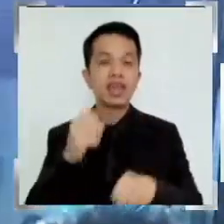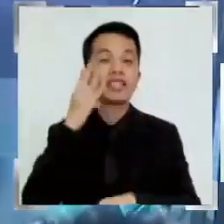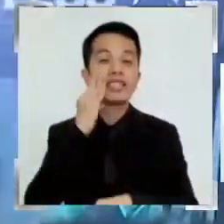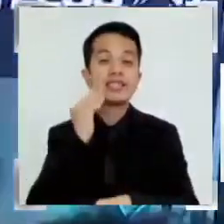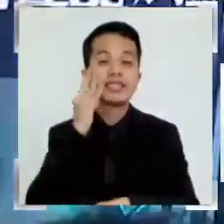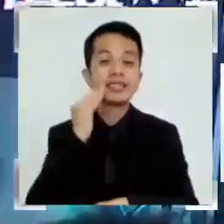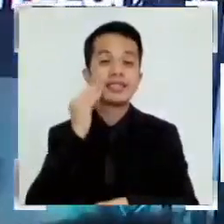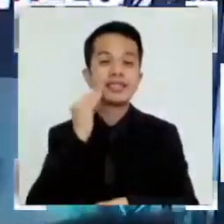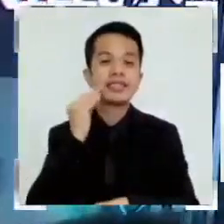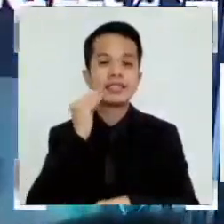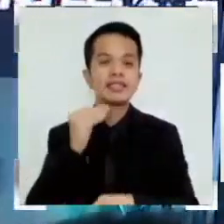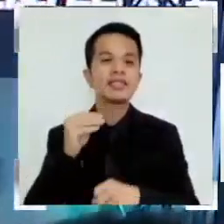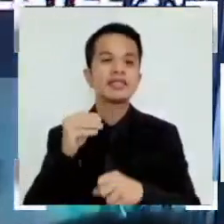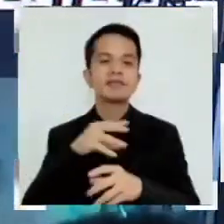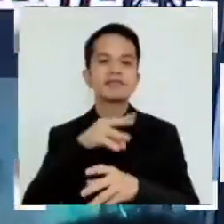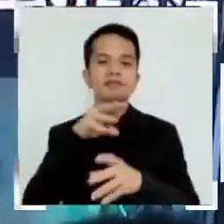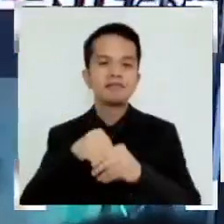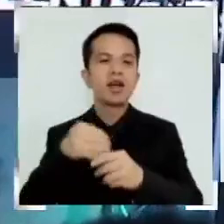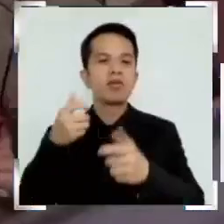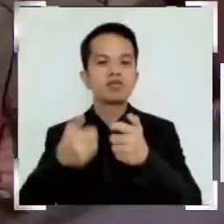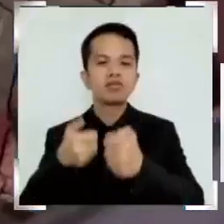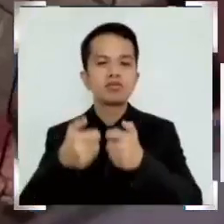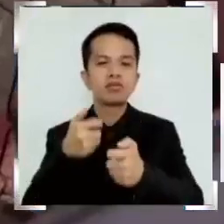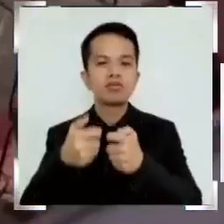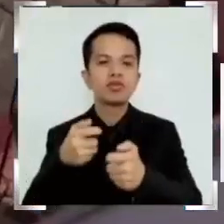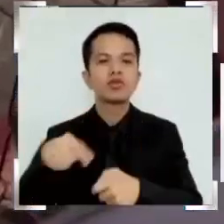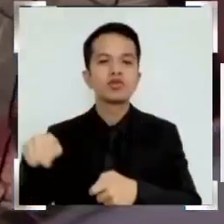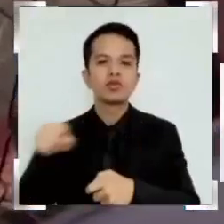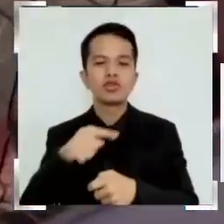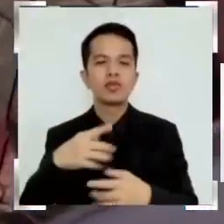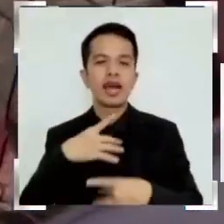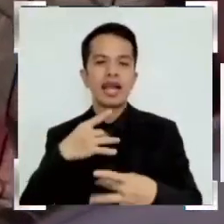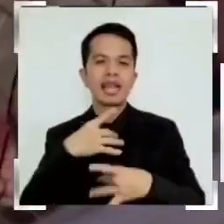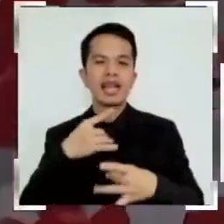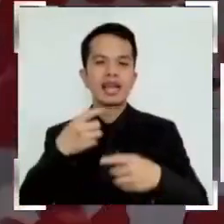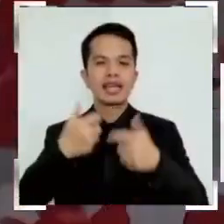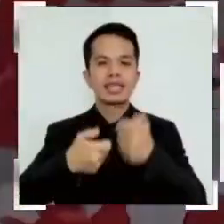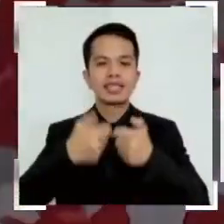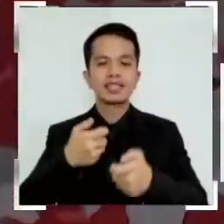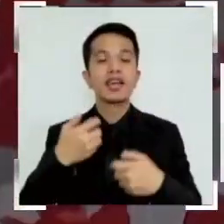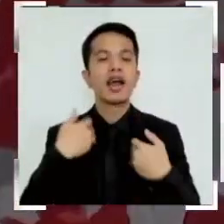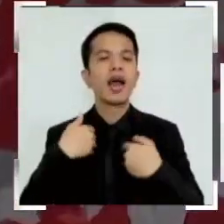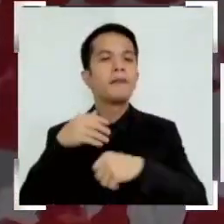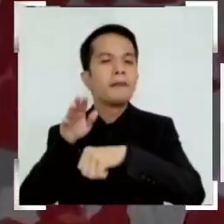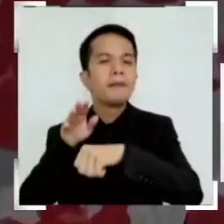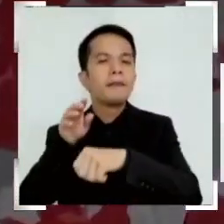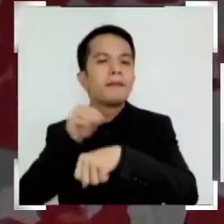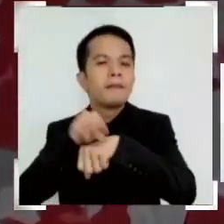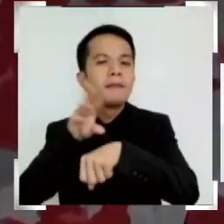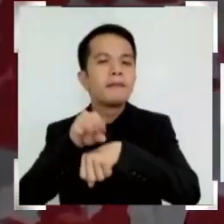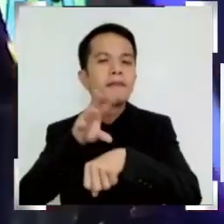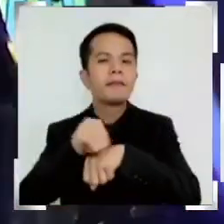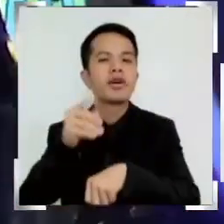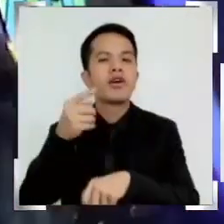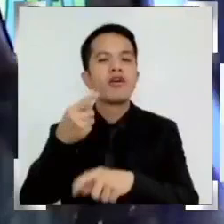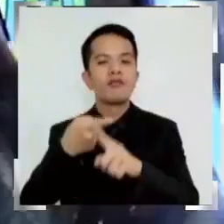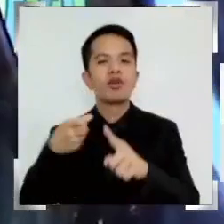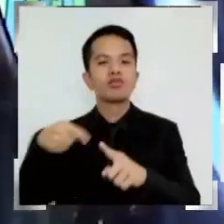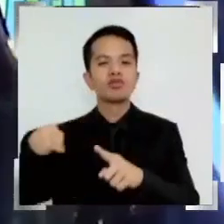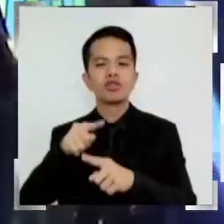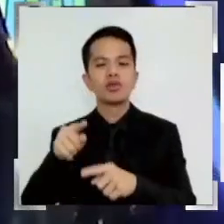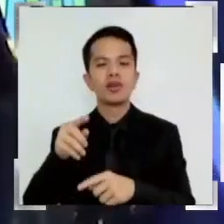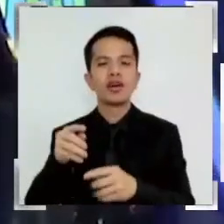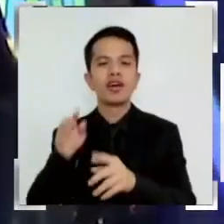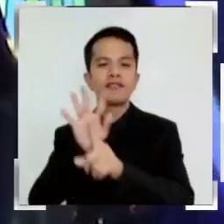malaro ang mga kinagigiliwan mong games. May mga gaming tips pa mula sa mga kilalang creator. Kung